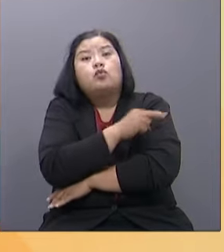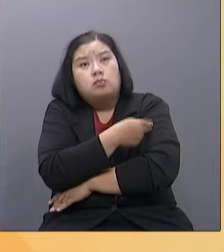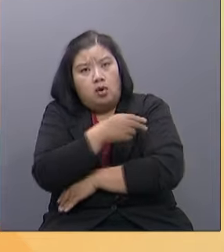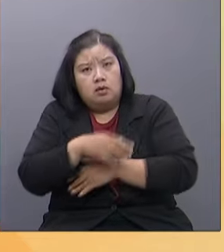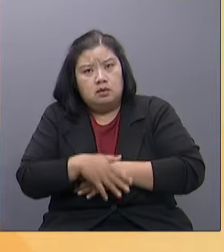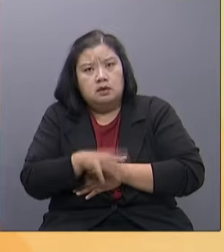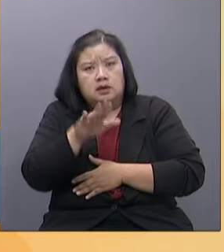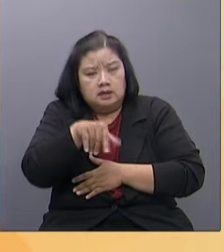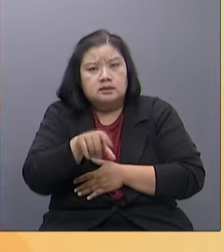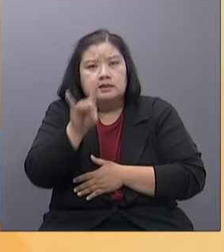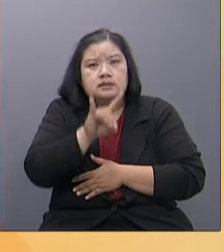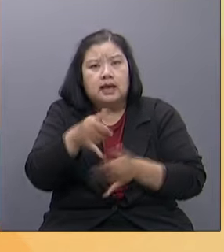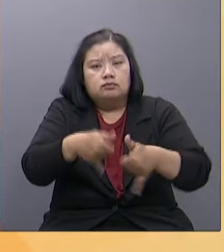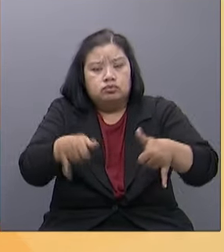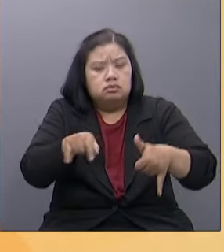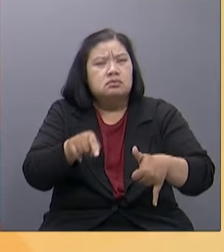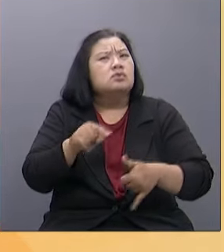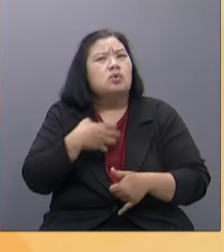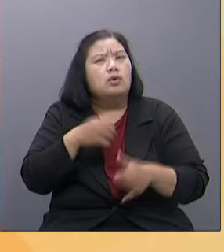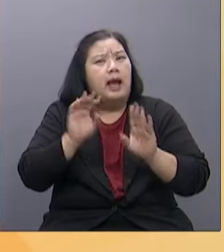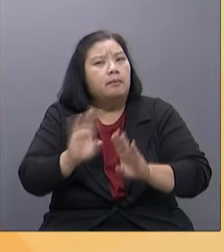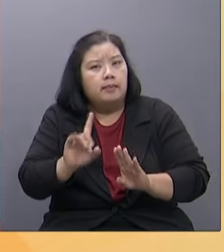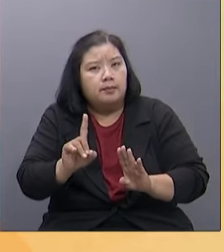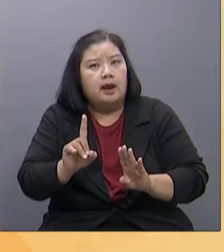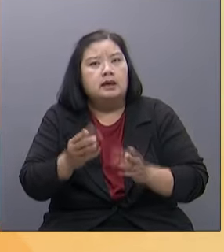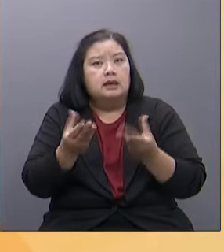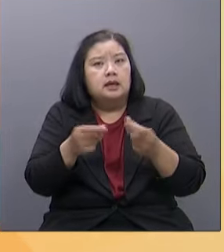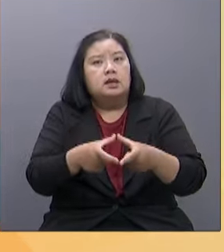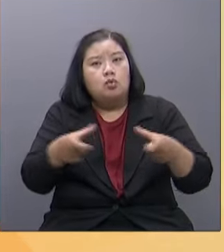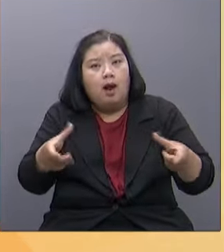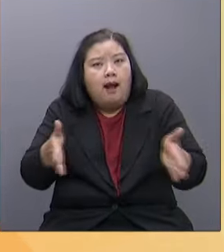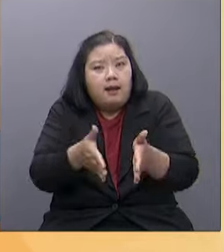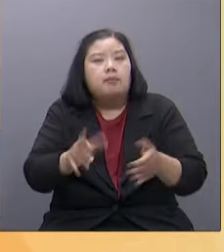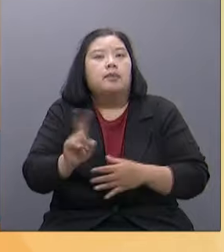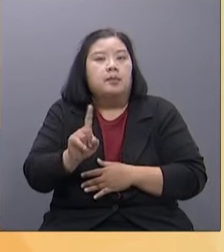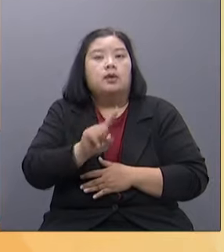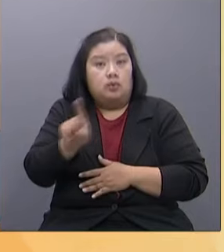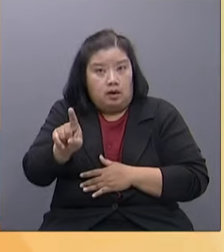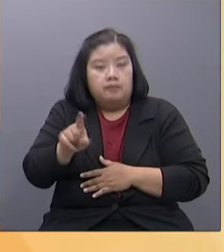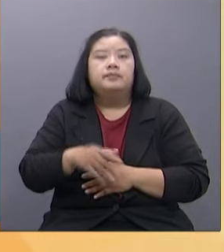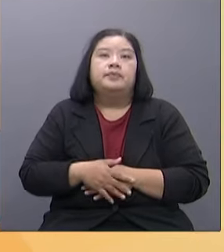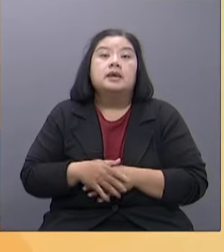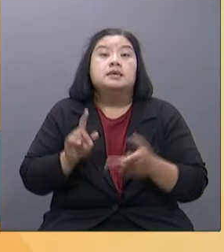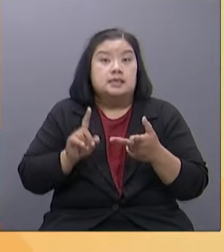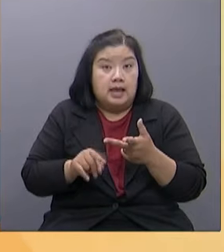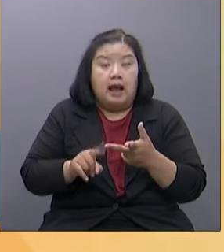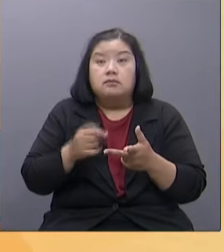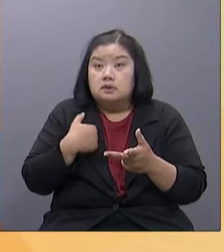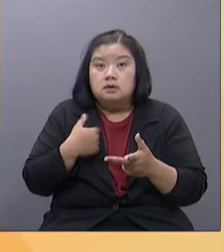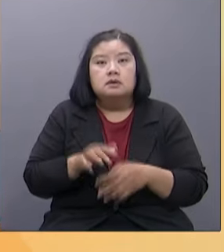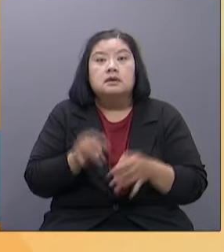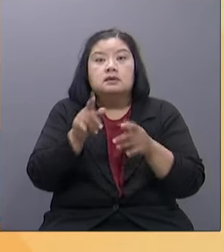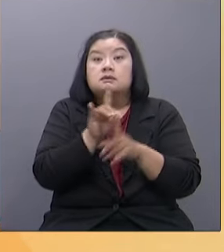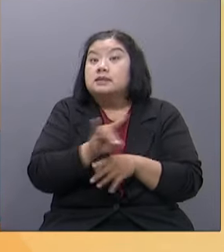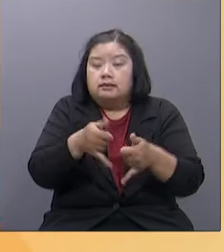เงนะครับนะฮะต้องการที่อยู่เป็นยังไงนะครับเวลาเลี้ยงดูนะครับนะฮะหรือว่าเวลารอขายรอจำหน่ายเนี่ยนะครับผมก็